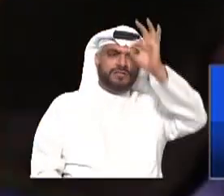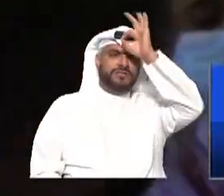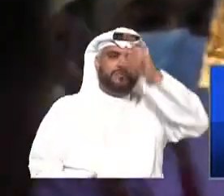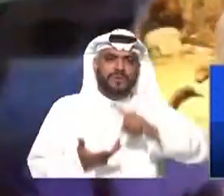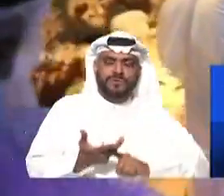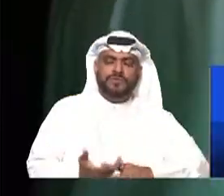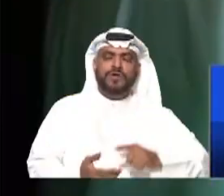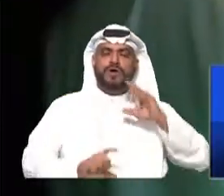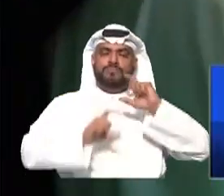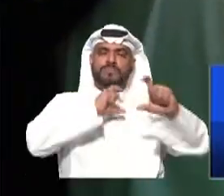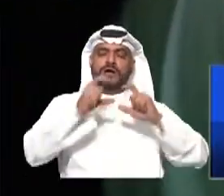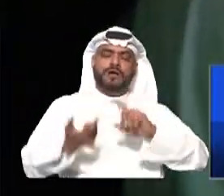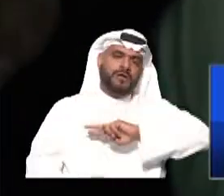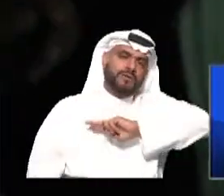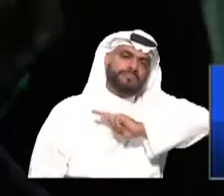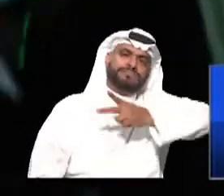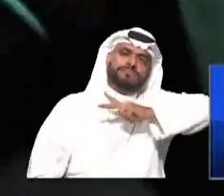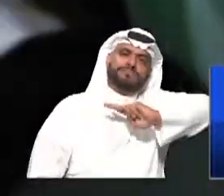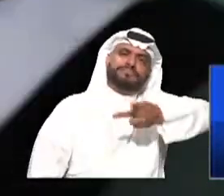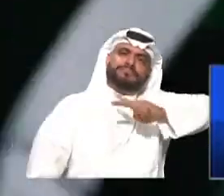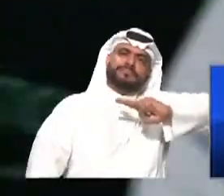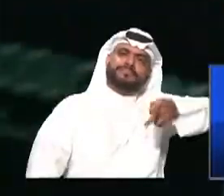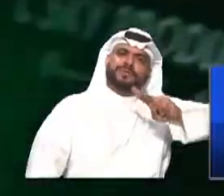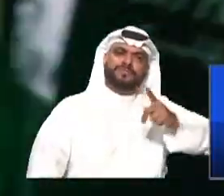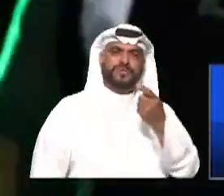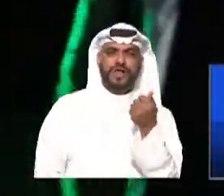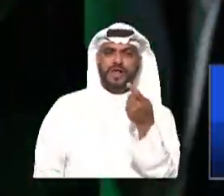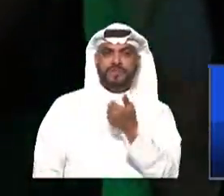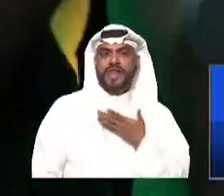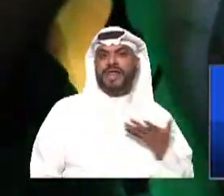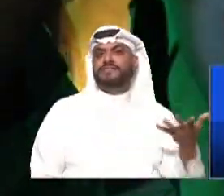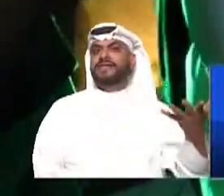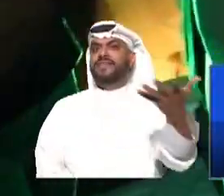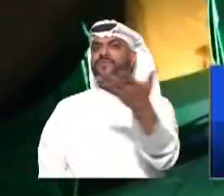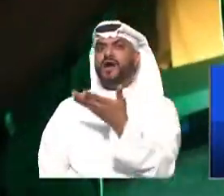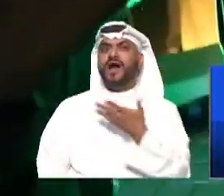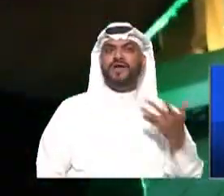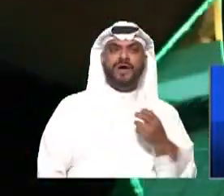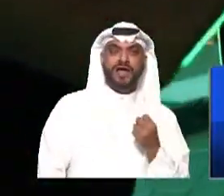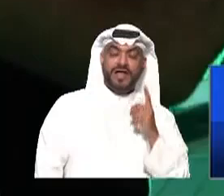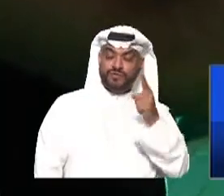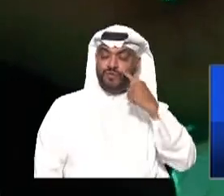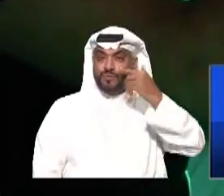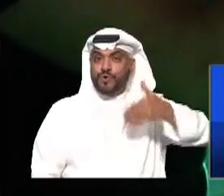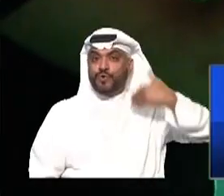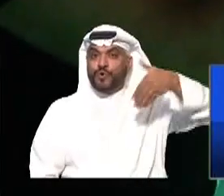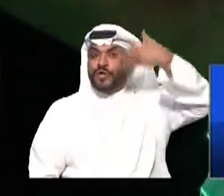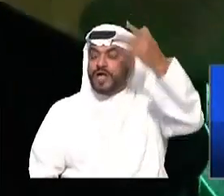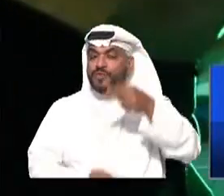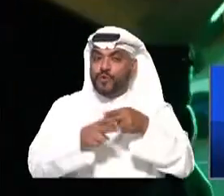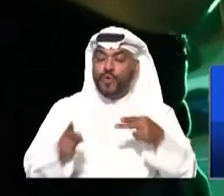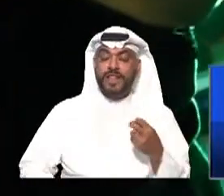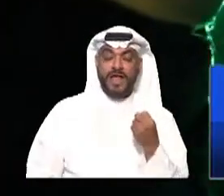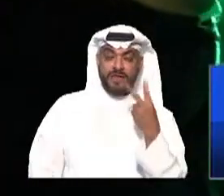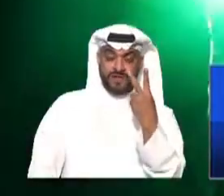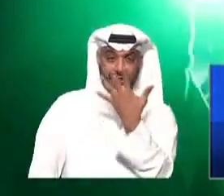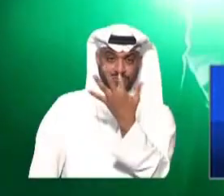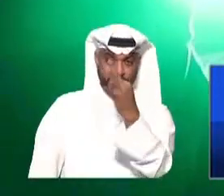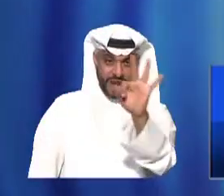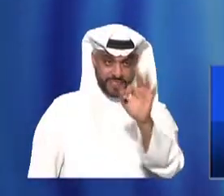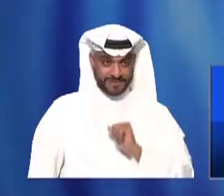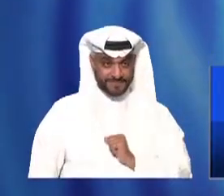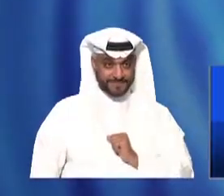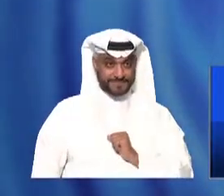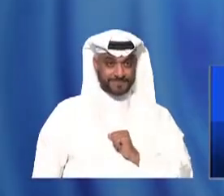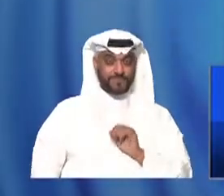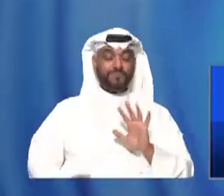الاستثمارات المتنوعة في تماش مع رؤية الكويت 2035 ضمن جولة لا تنسى. يعني